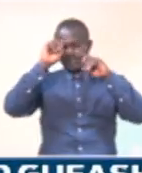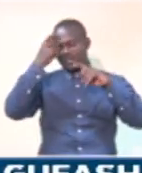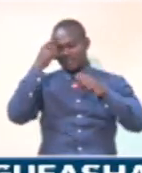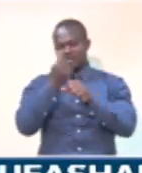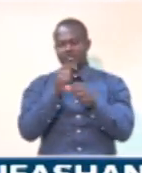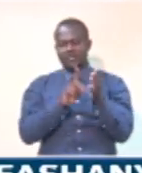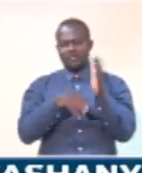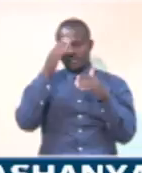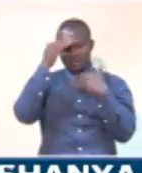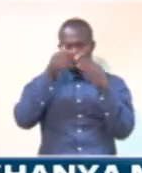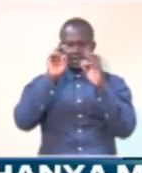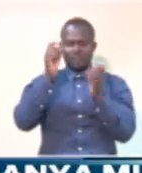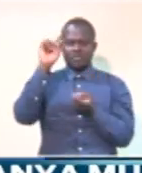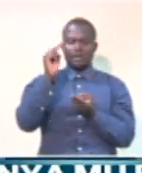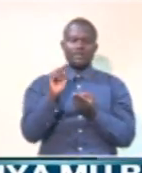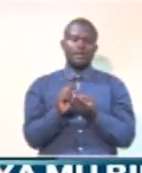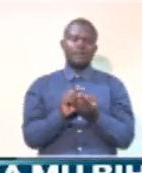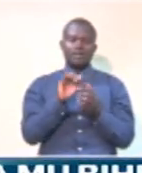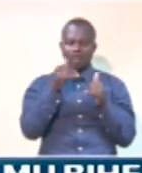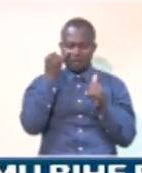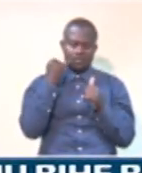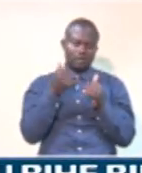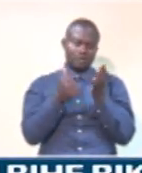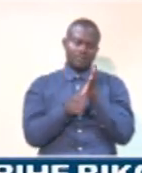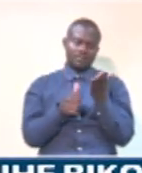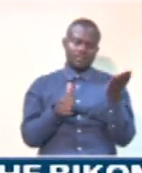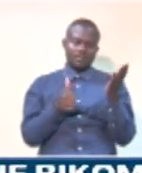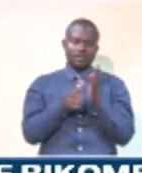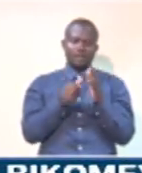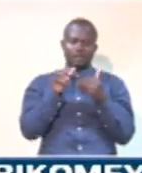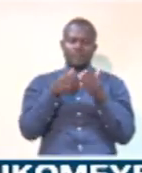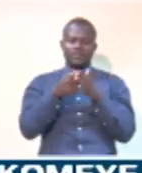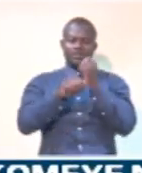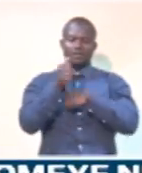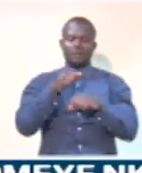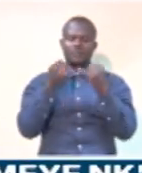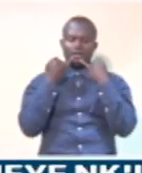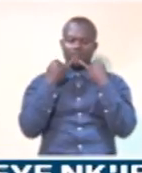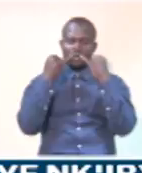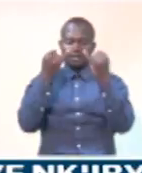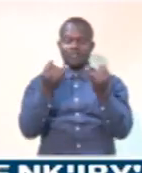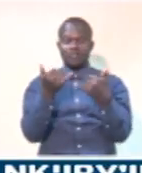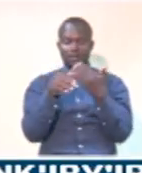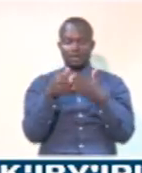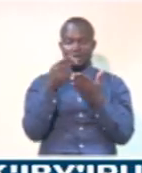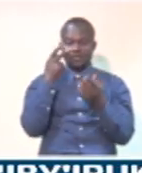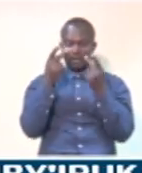iki mu kugabanya ubukana bw'iki kibazo? Ubukana bw'iki kibazo nibyo bikorwa nari nkubwiye urebye ari cyo cya mbere cyo kuba twakora